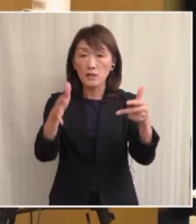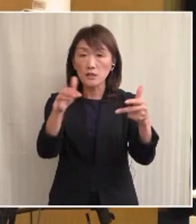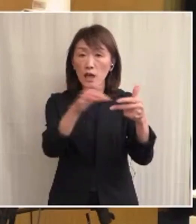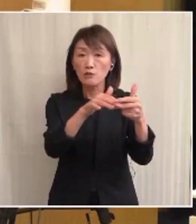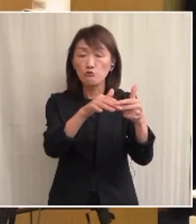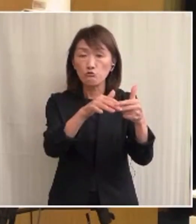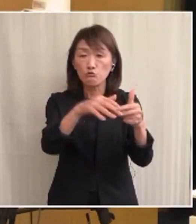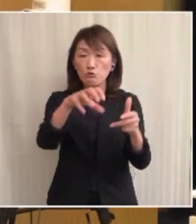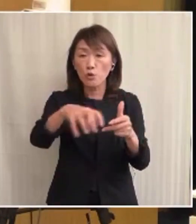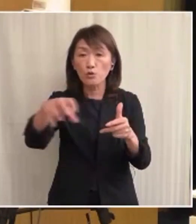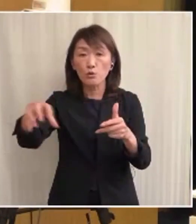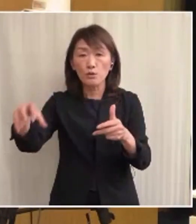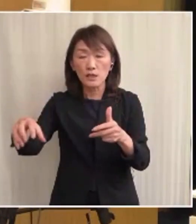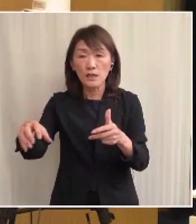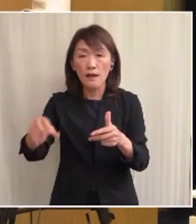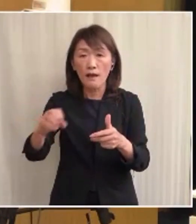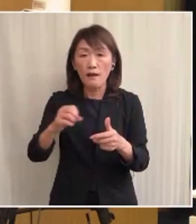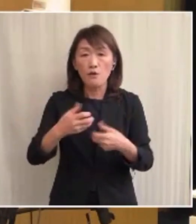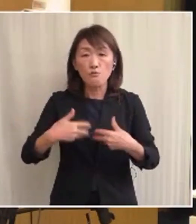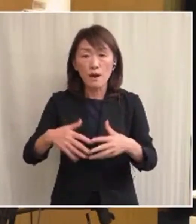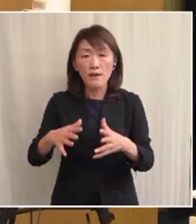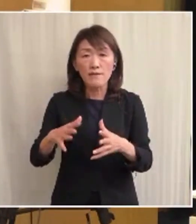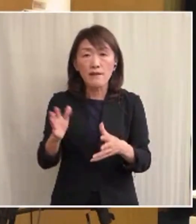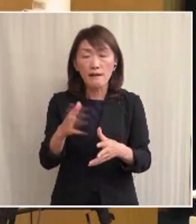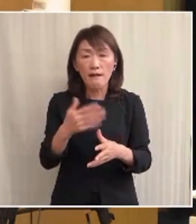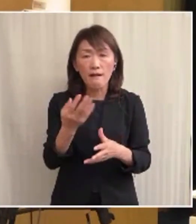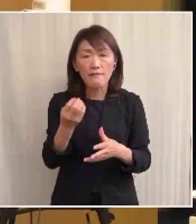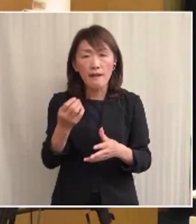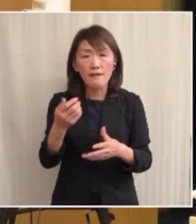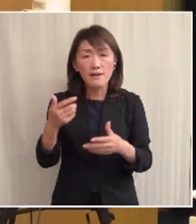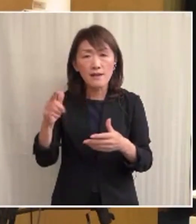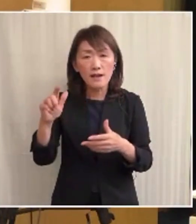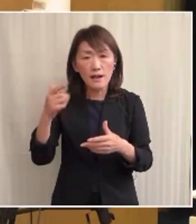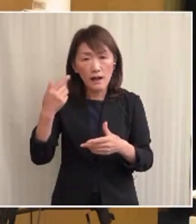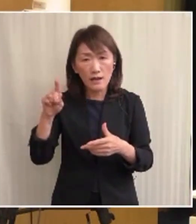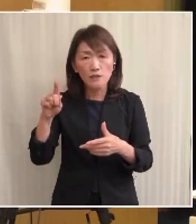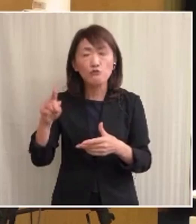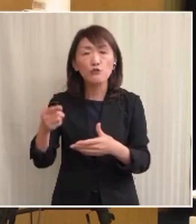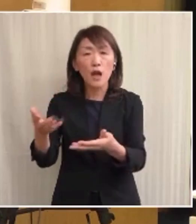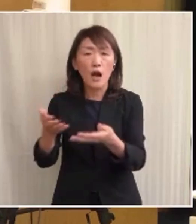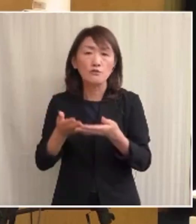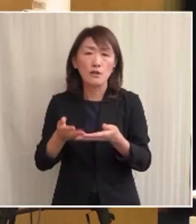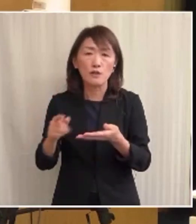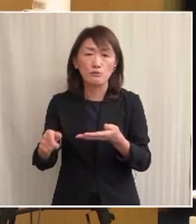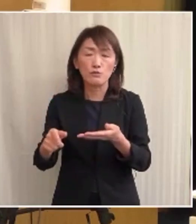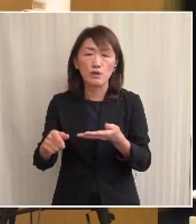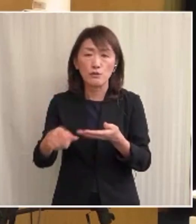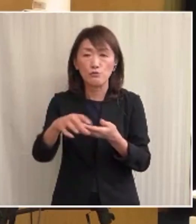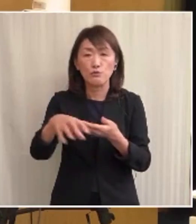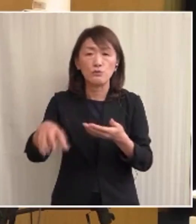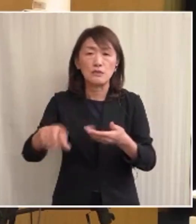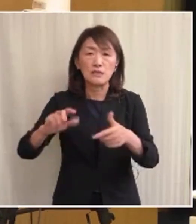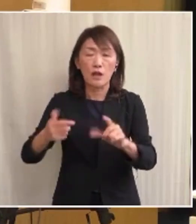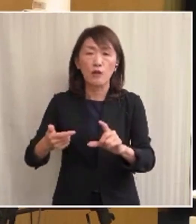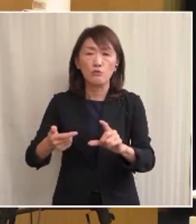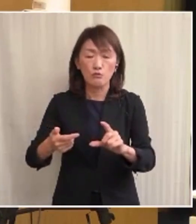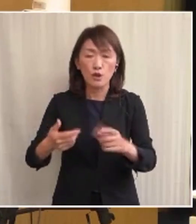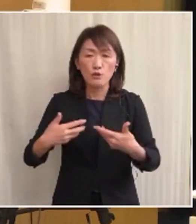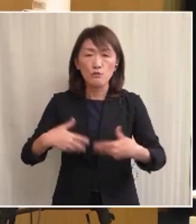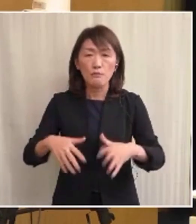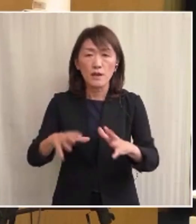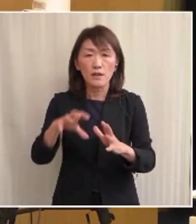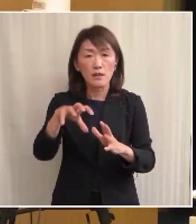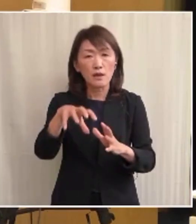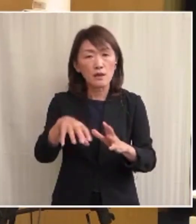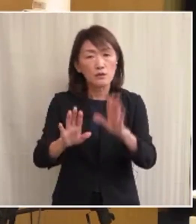何ヶ月から預かれるっていうのは施設ごとに違っている状況もありますし、すでに予約の埋まり具合ということも変わってきます